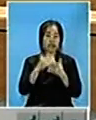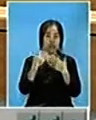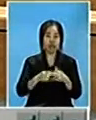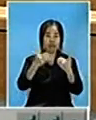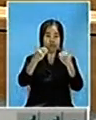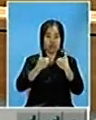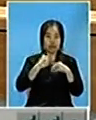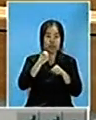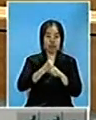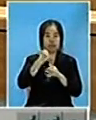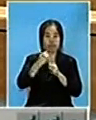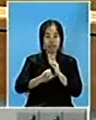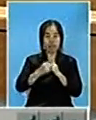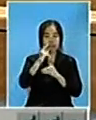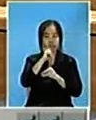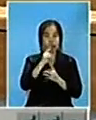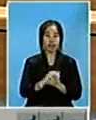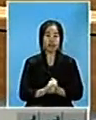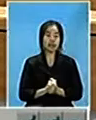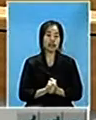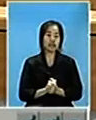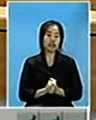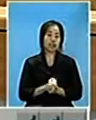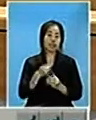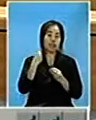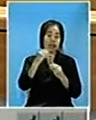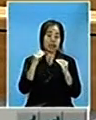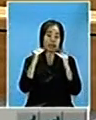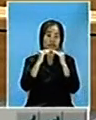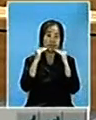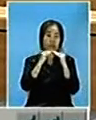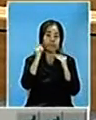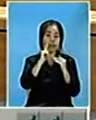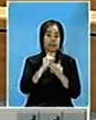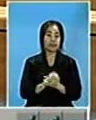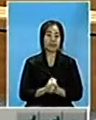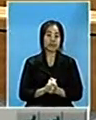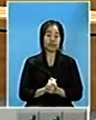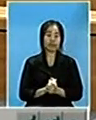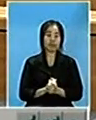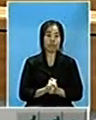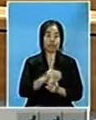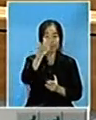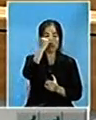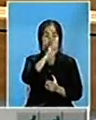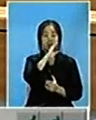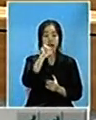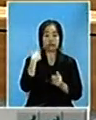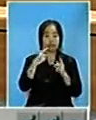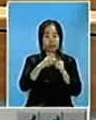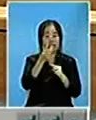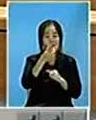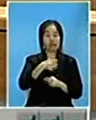ษโดยที่ให้เกิดความเป็นธรรมนะครับเพราะว่าไม่ใช่ว่ามีเรื่องก็อย